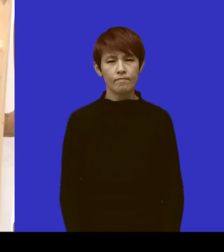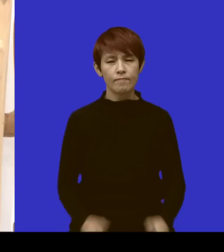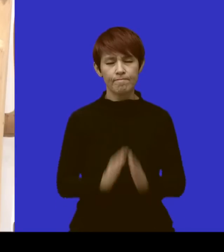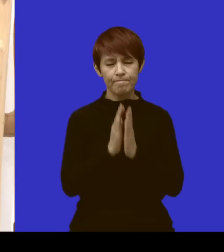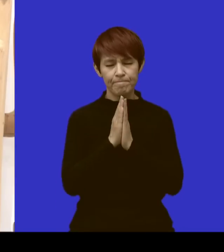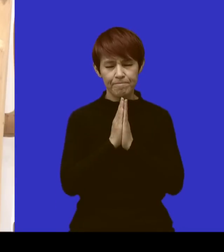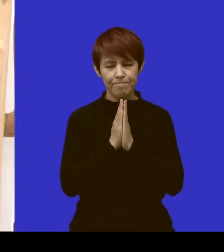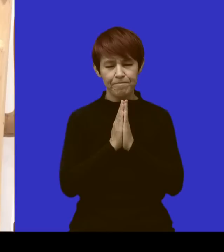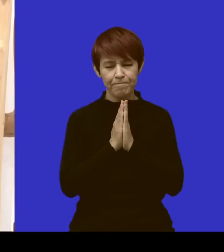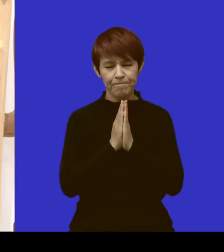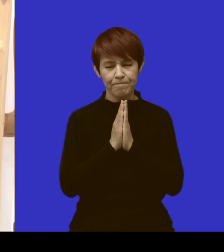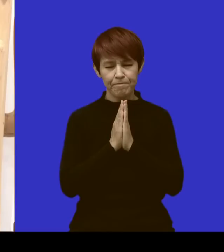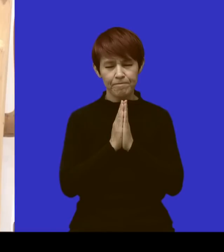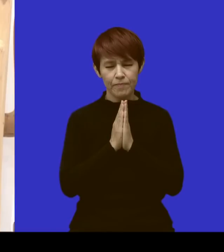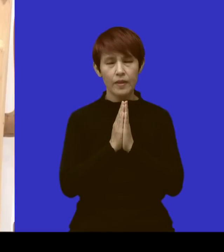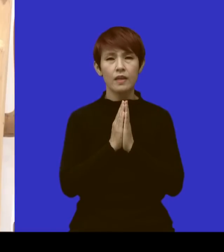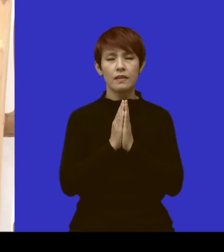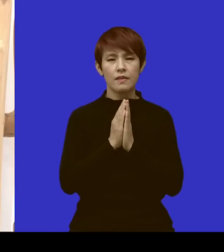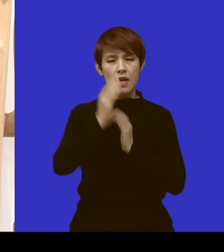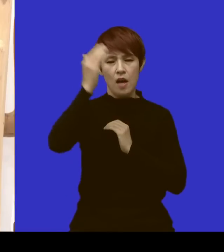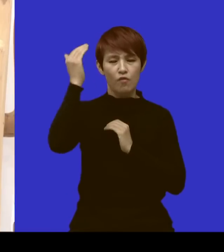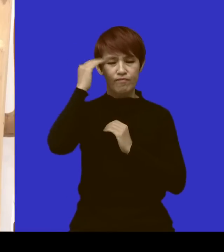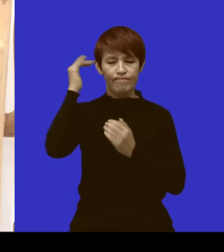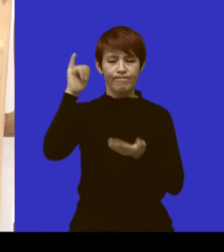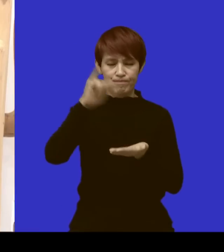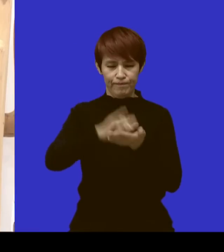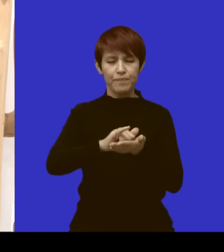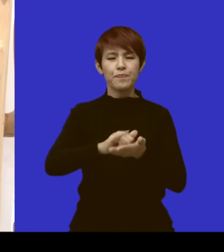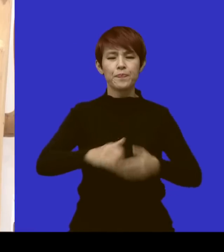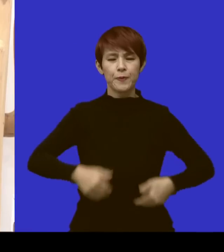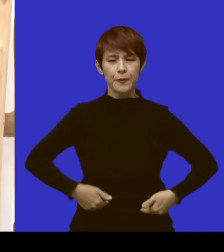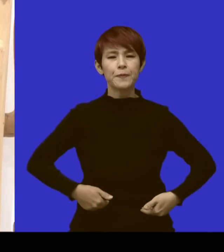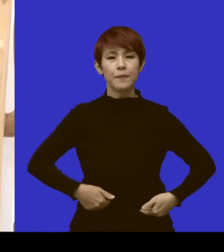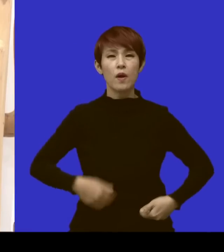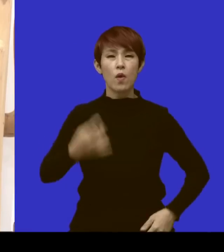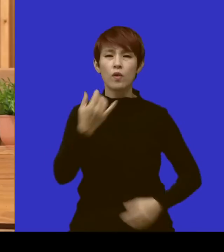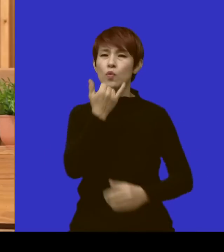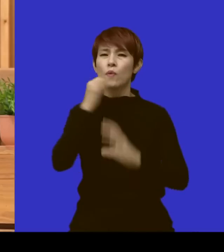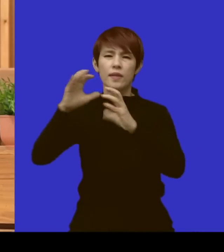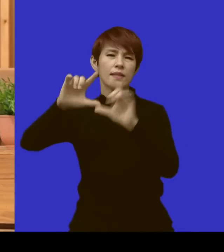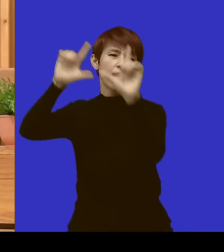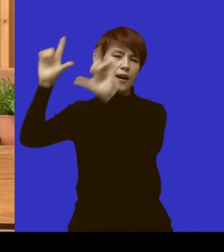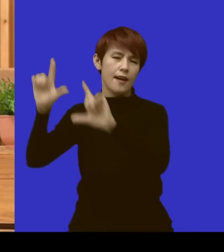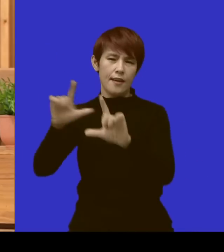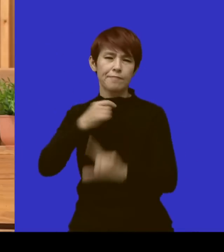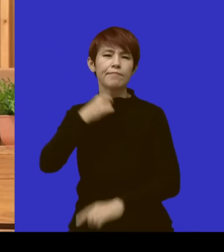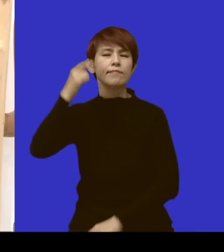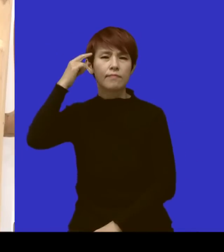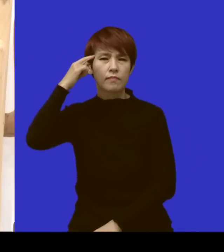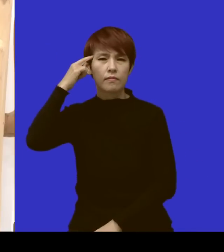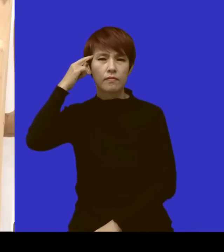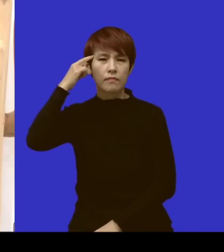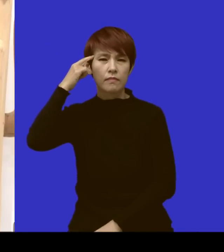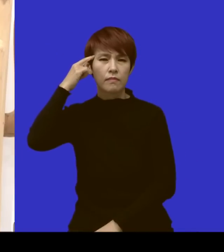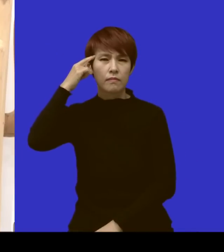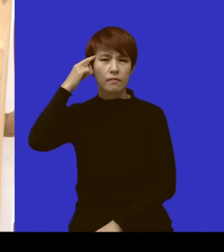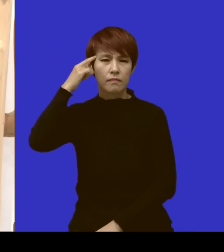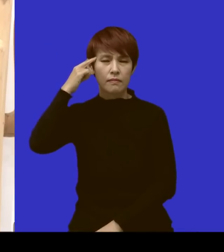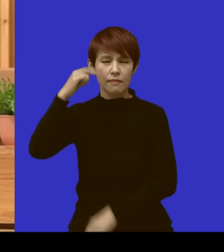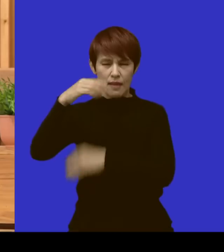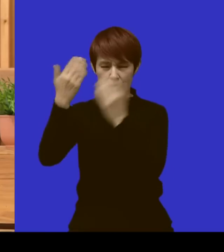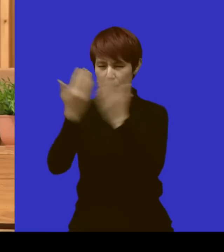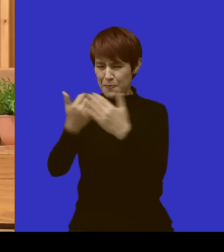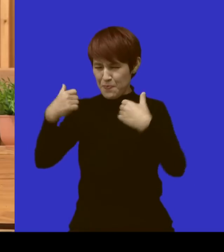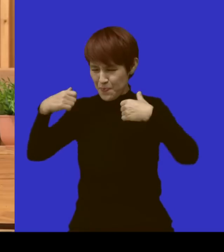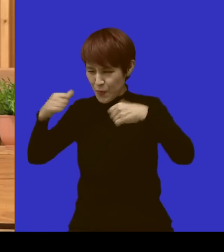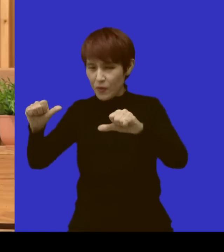한국에 들어와야 된다는 그런 마음이 있어서 그래서 원래는 독일에서 살려고 했었는데 아. 갑자기 다 접고